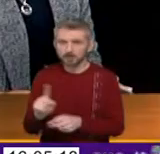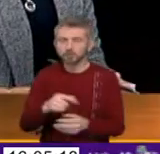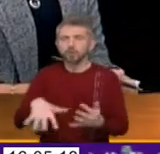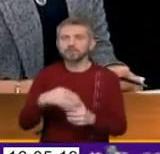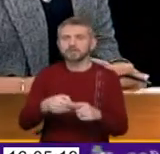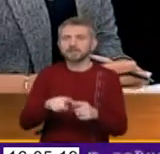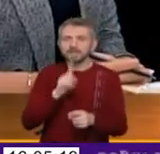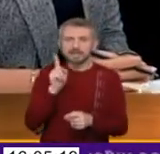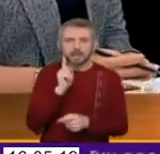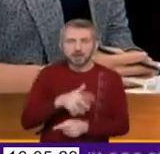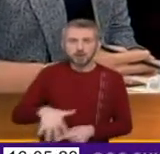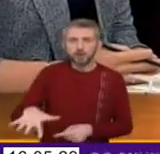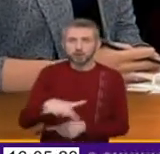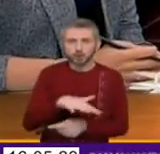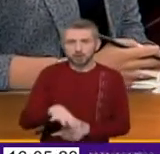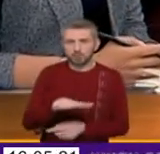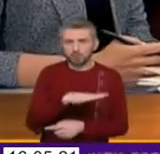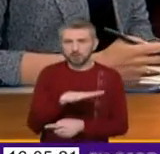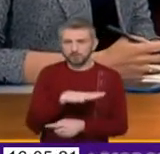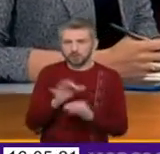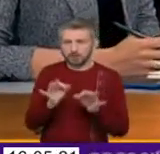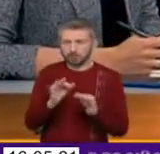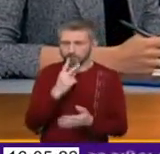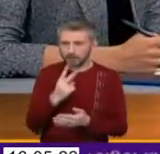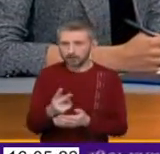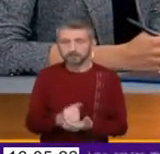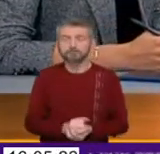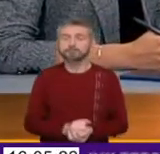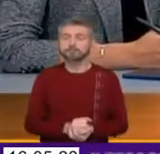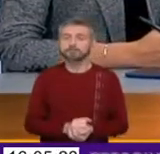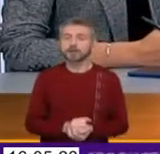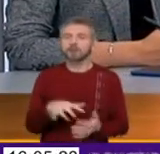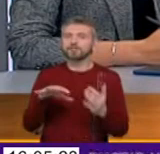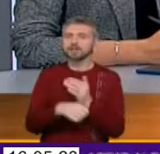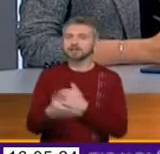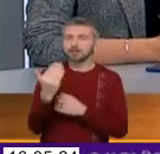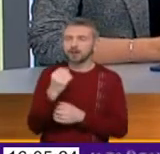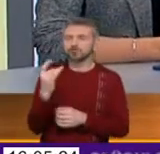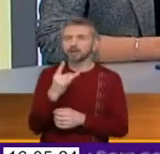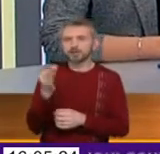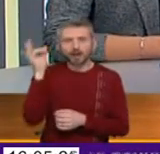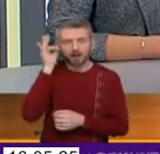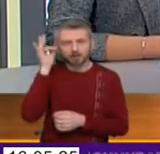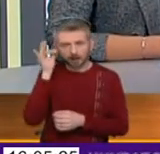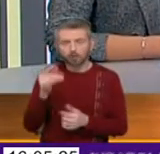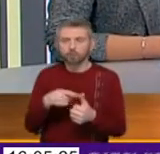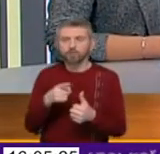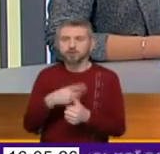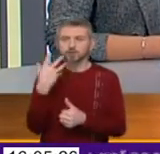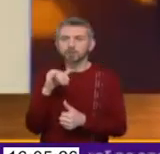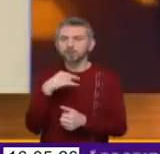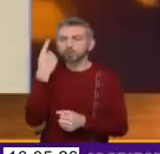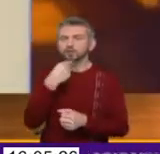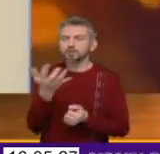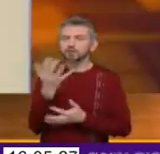ці зелені зони були в належному вигляді. Пані Наталія, наприкінці давайте ми ще раз нагадаємо, все ж таки, по-перше, коли у вас